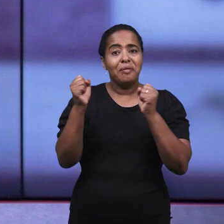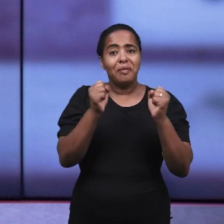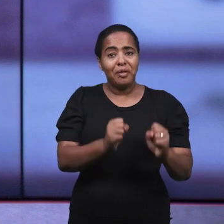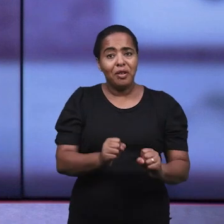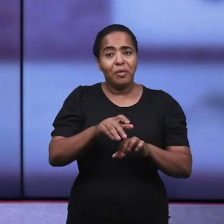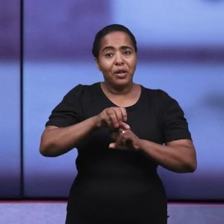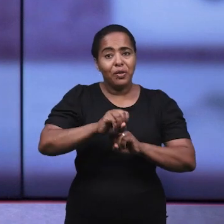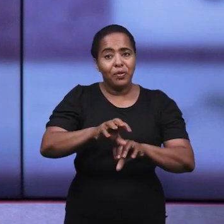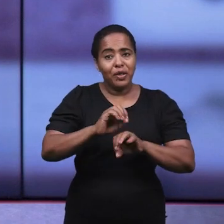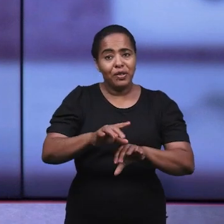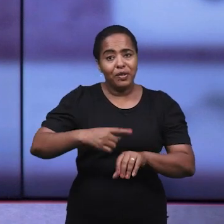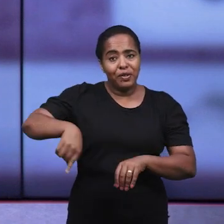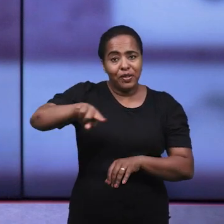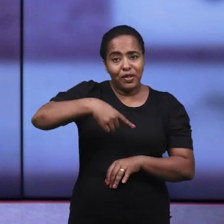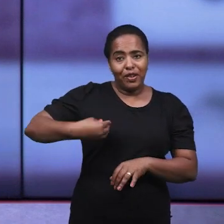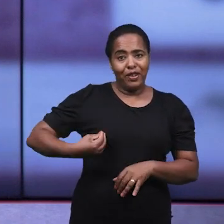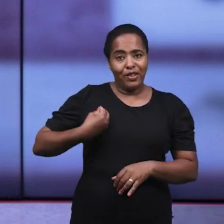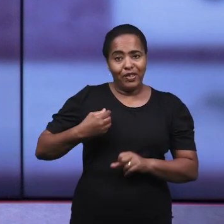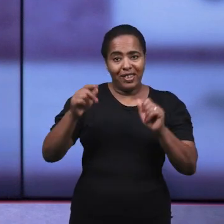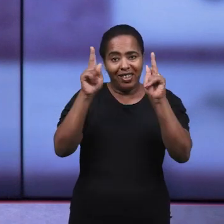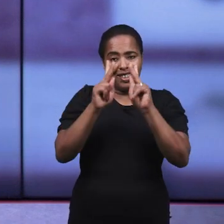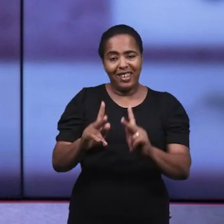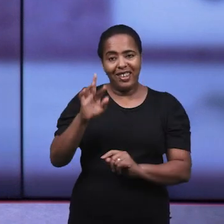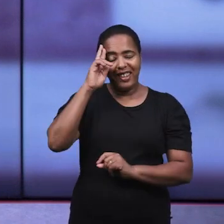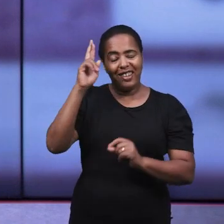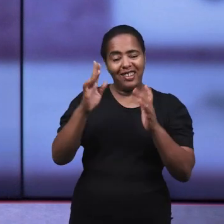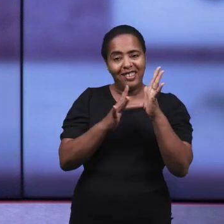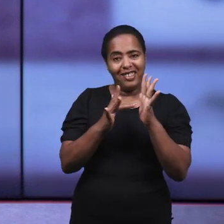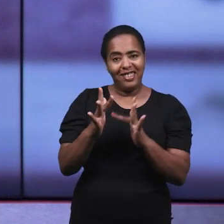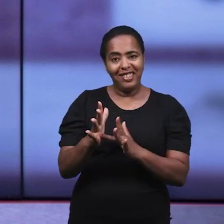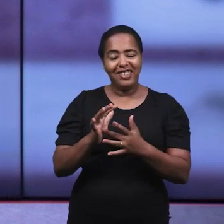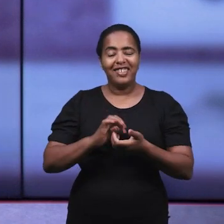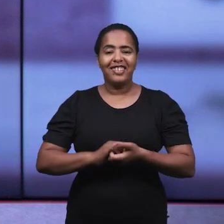dans l'éducation de nos enfants. La paix du Seigneur Jésus.